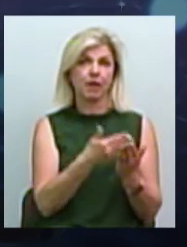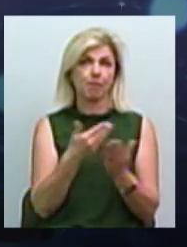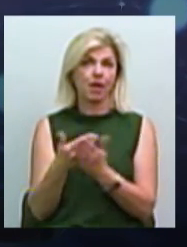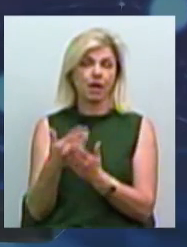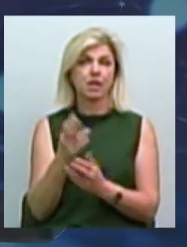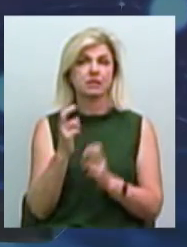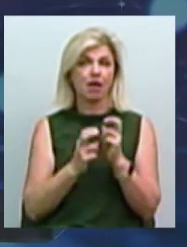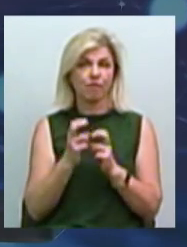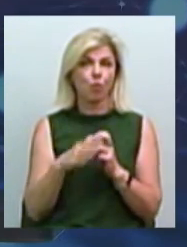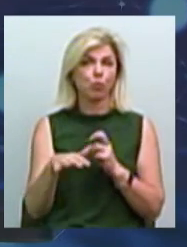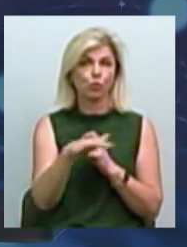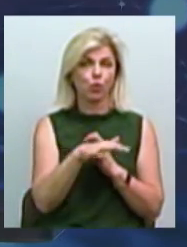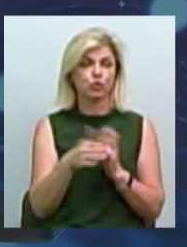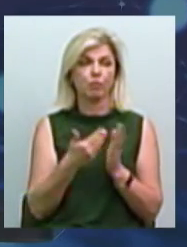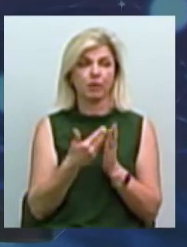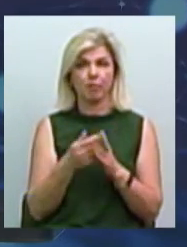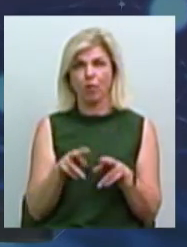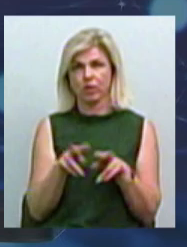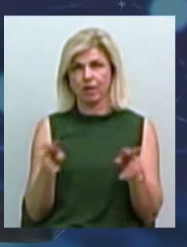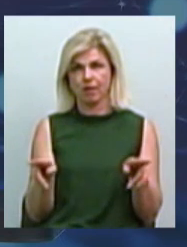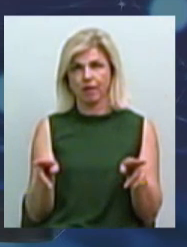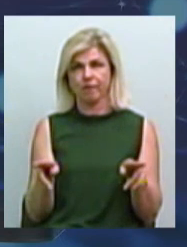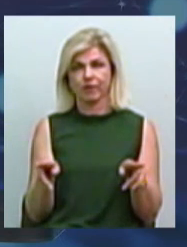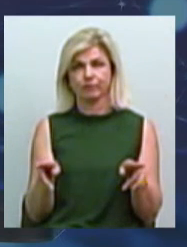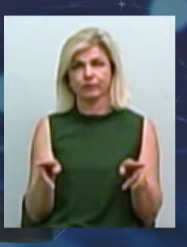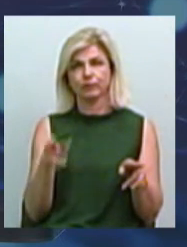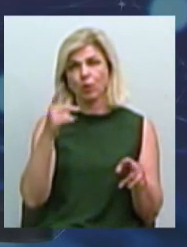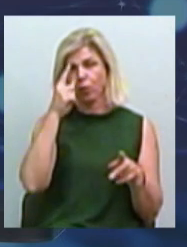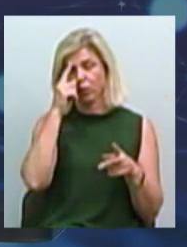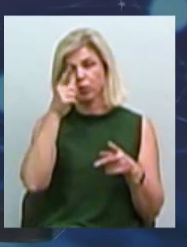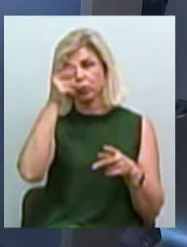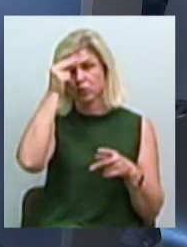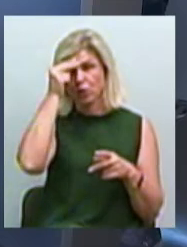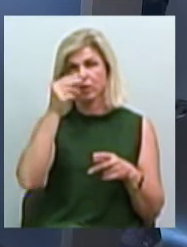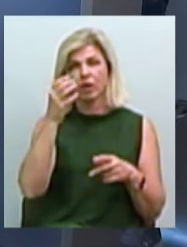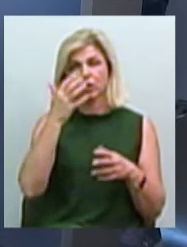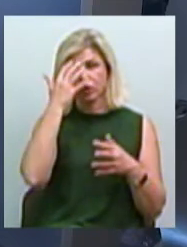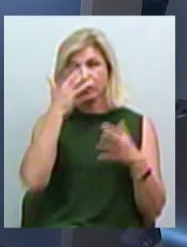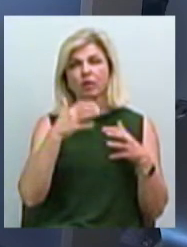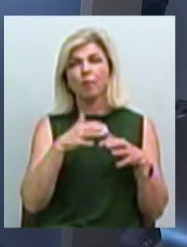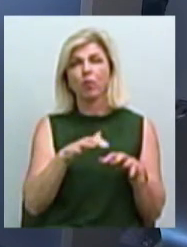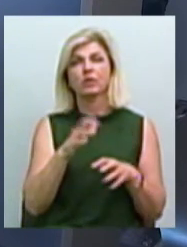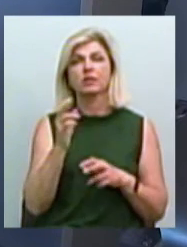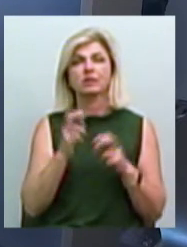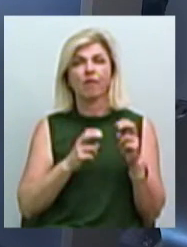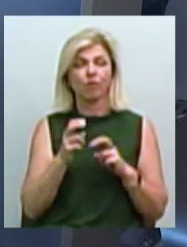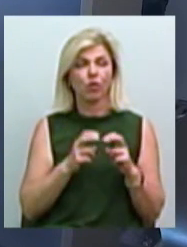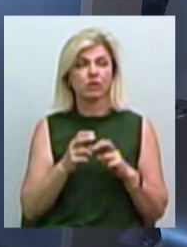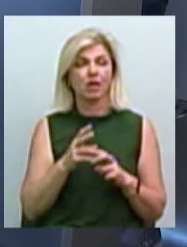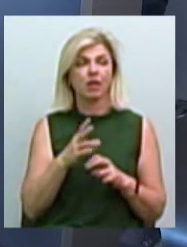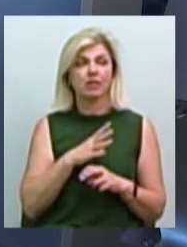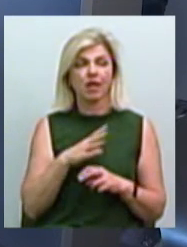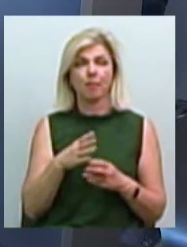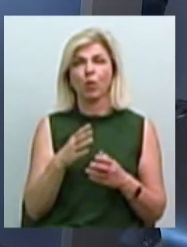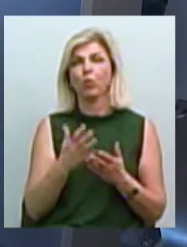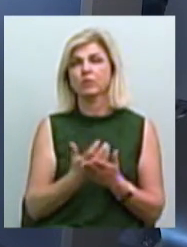по площади, по-моему, приблизительно одинаковы. Ну, у Чорноморського суднобудівного, я навіть забув, як він зараз називається, не було, на жаль, ну, успішного там, прикладу.